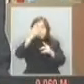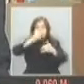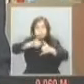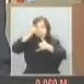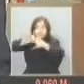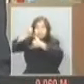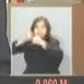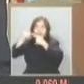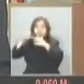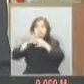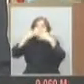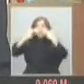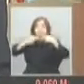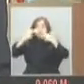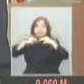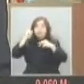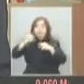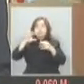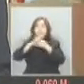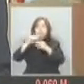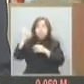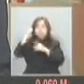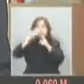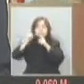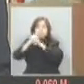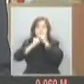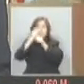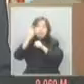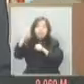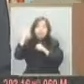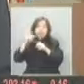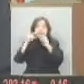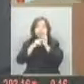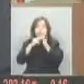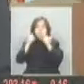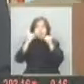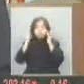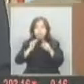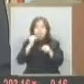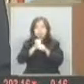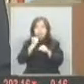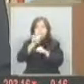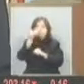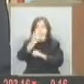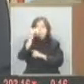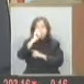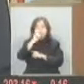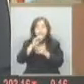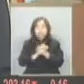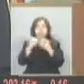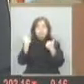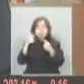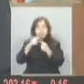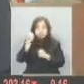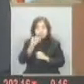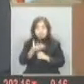หว่างการต่อสู้ปราบรามกลมกระบทพยักษมิอีลมเมอ 2 ปีก่อนหัจากที่รายงานเบื้องต้นนั้พบวาสาเหตุกณเสชีวิตของปชาชนส่วนให